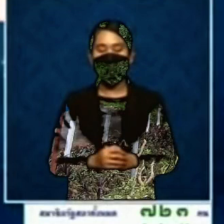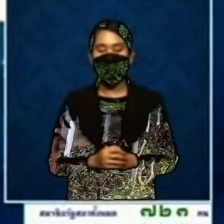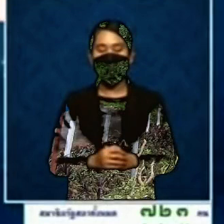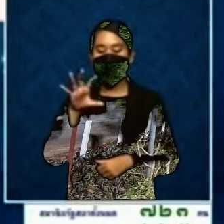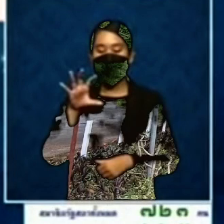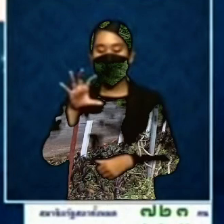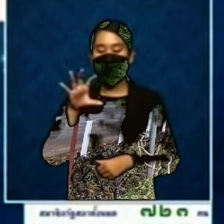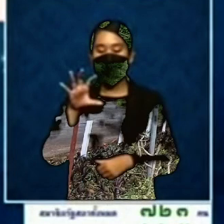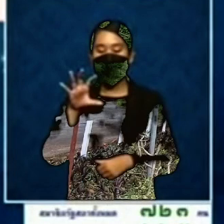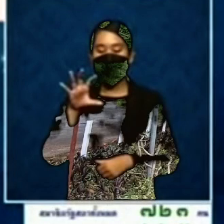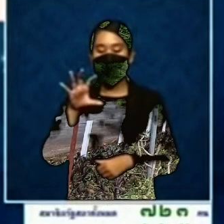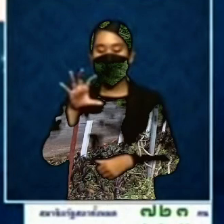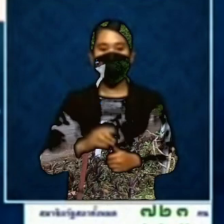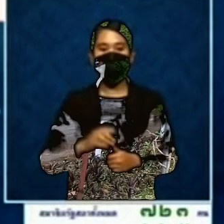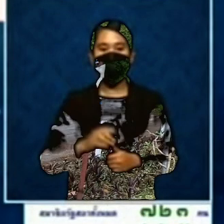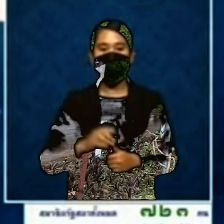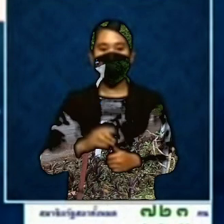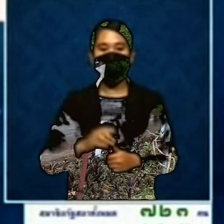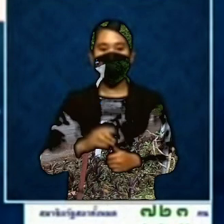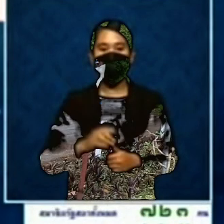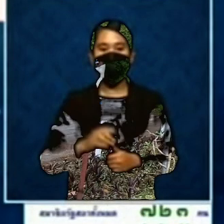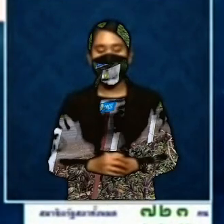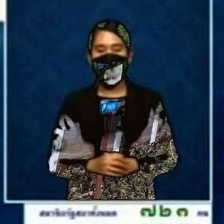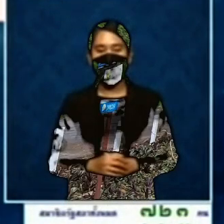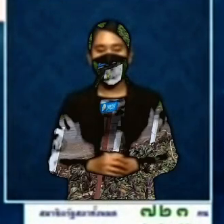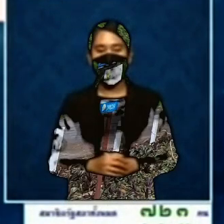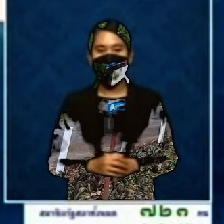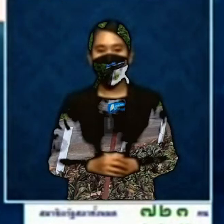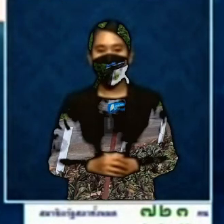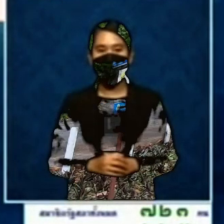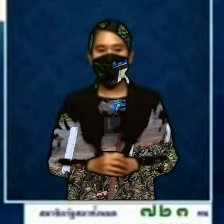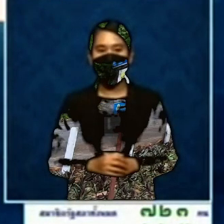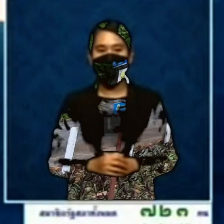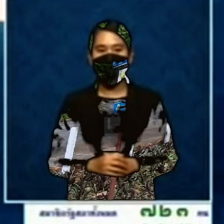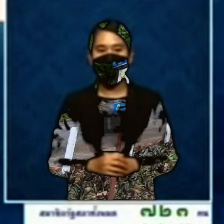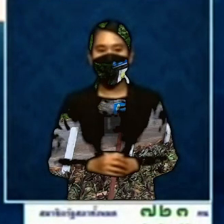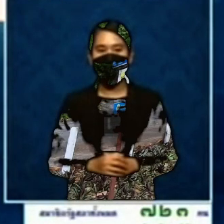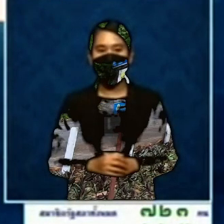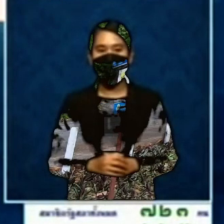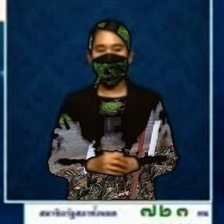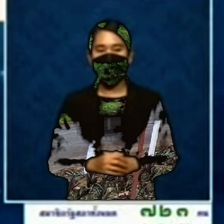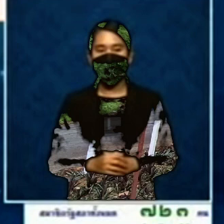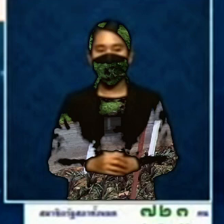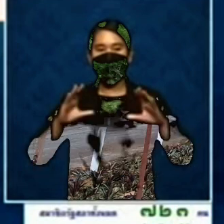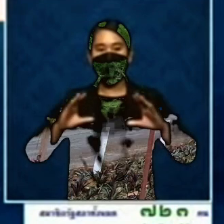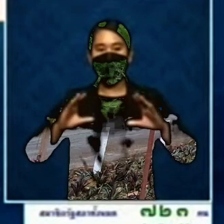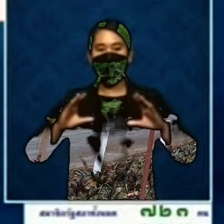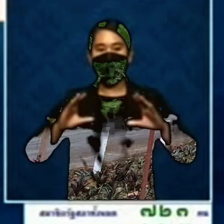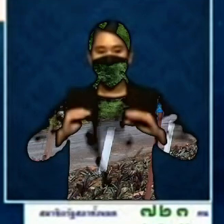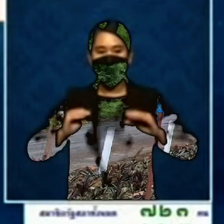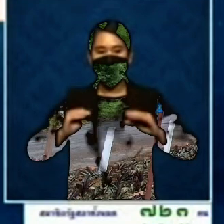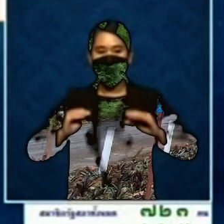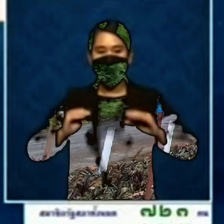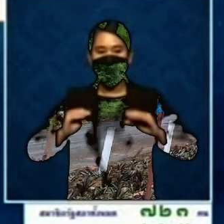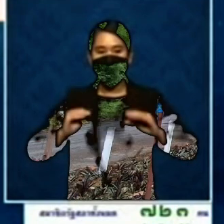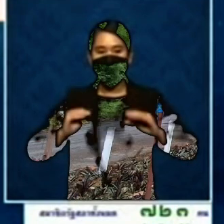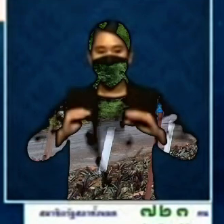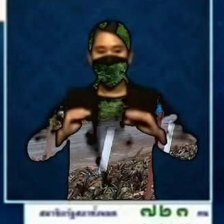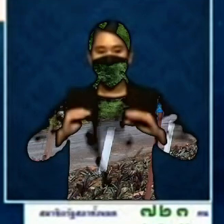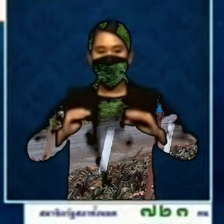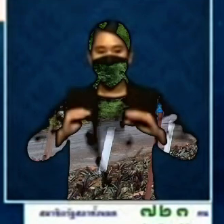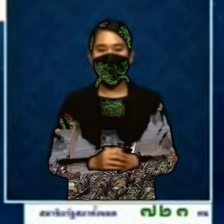251ศาสตราจารย์นิสดาเวชยานนท ์ไม่รับหลักการค่ะ